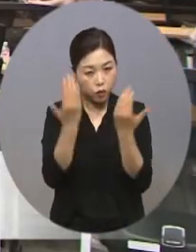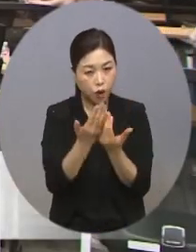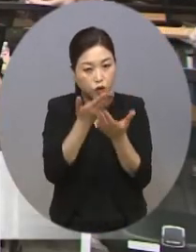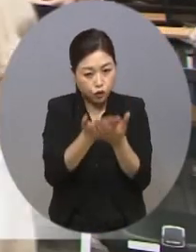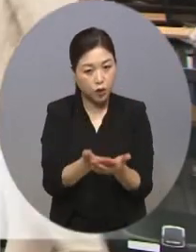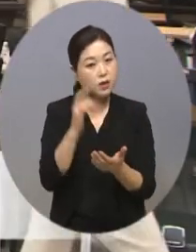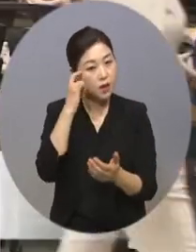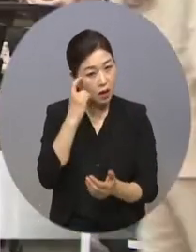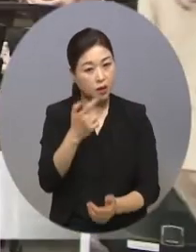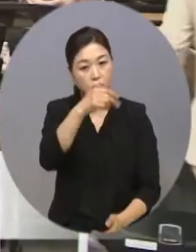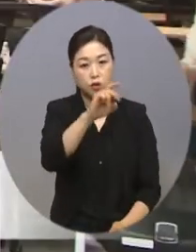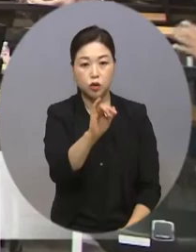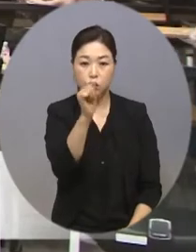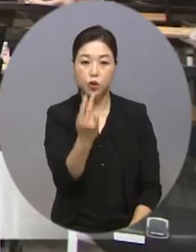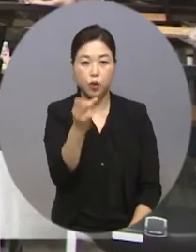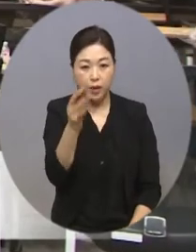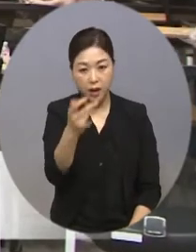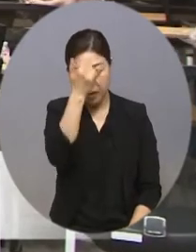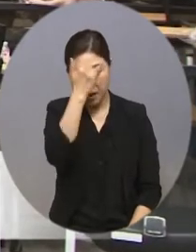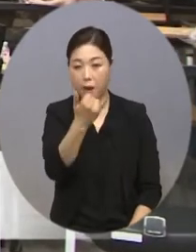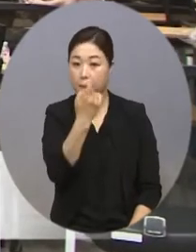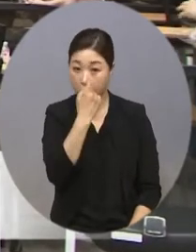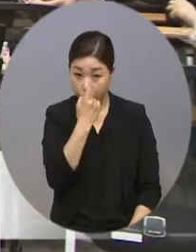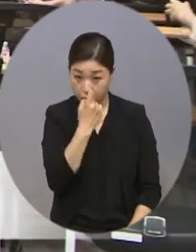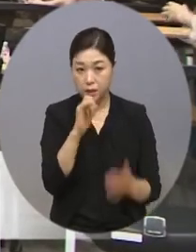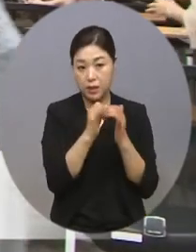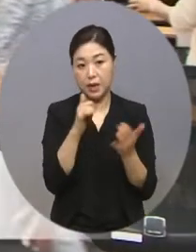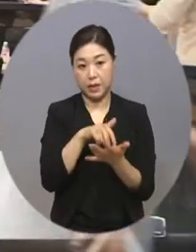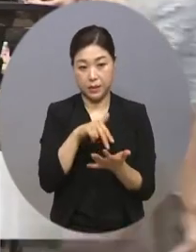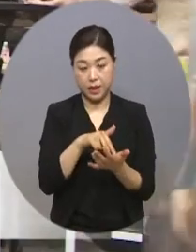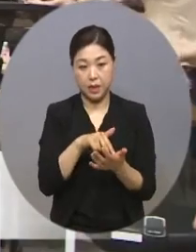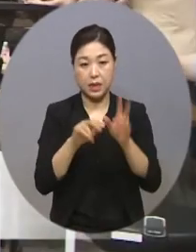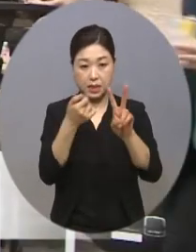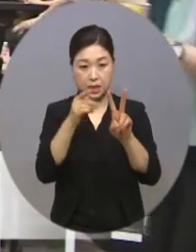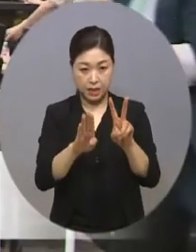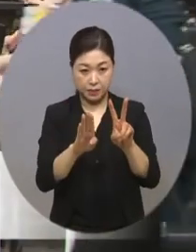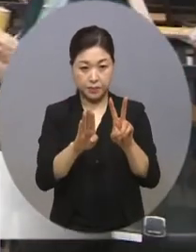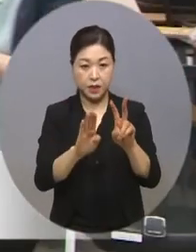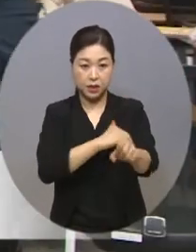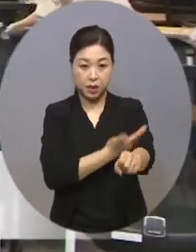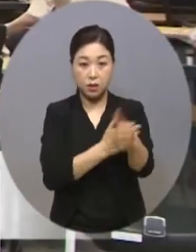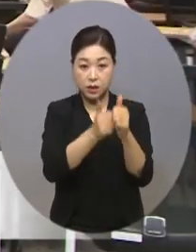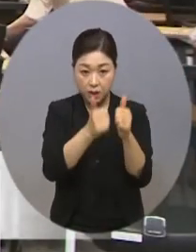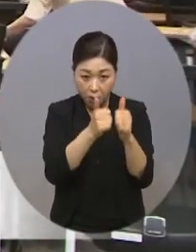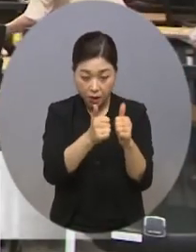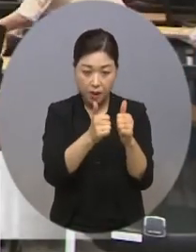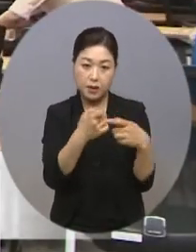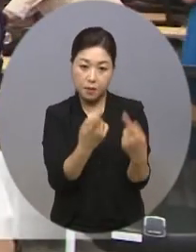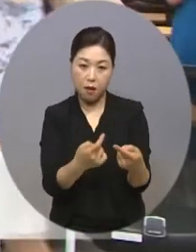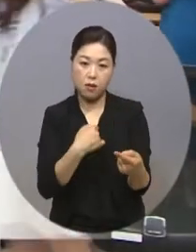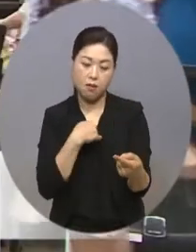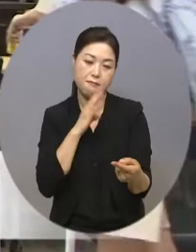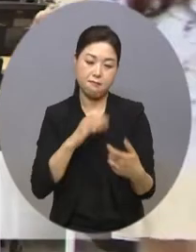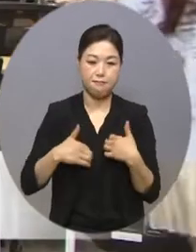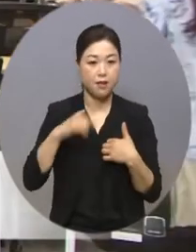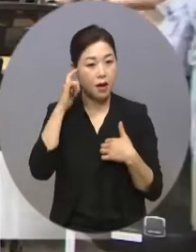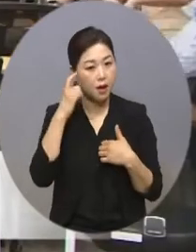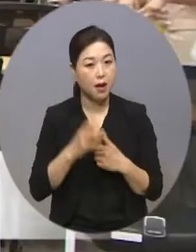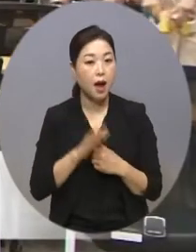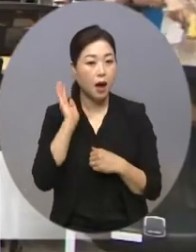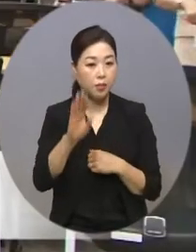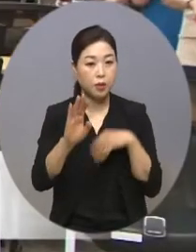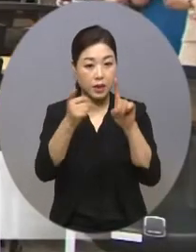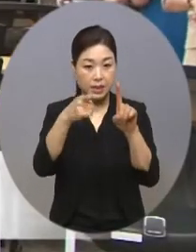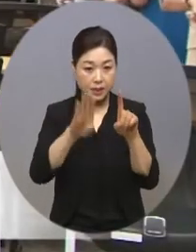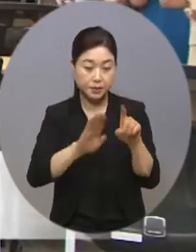사상을 공부하는 사람으로서 오늘 2급 시험 자격시험에 응시한 것을 무한한 영광으로 생각하고 앞으로